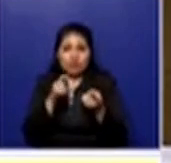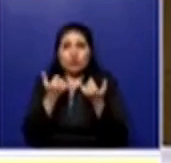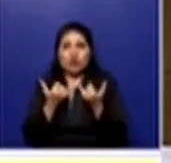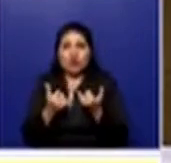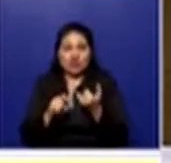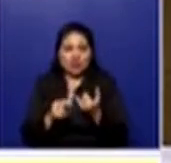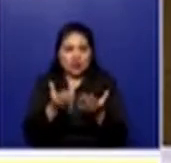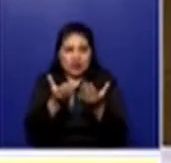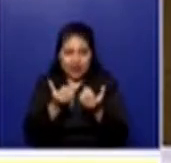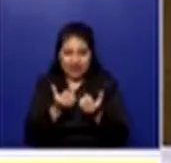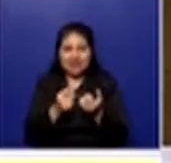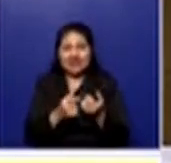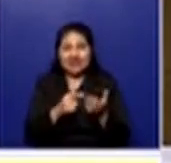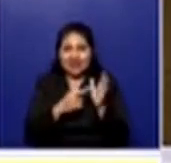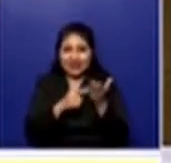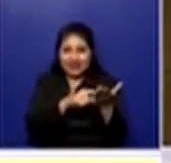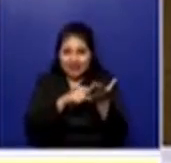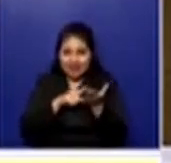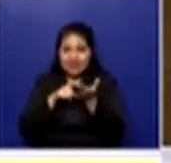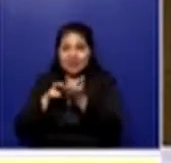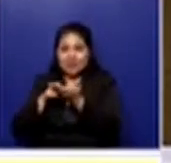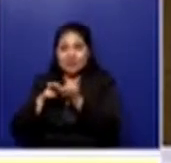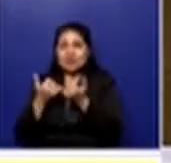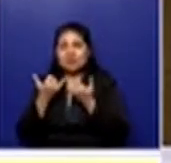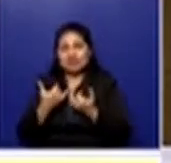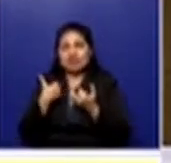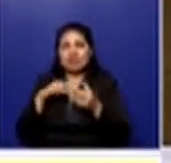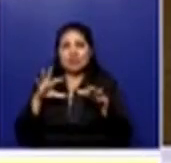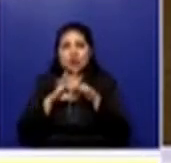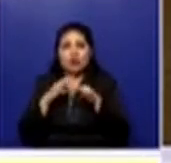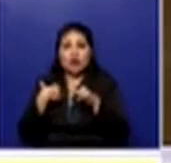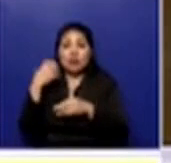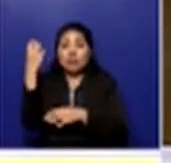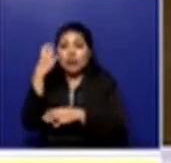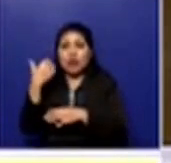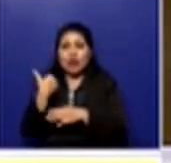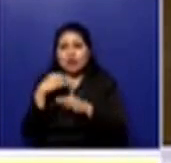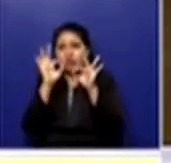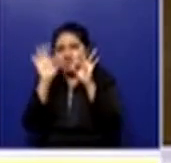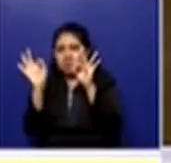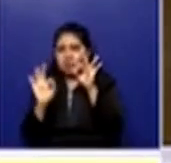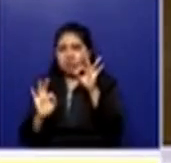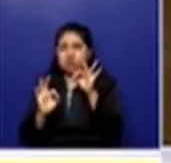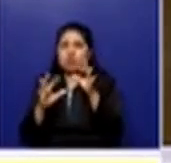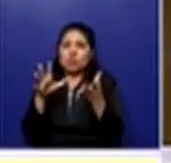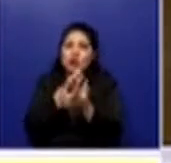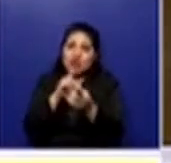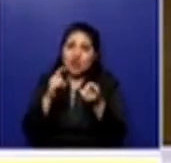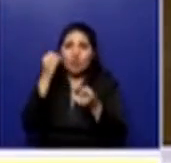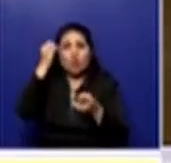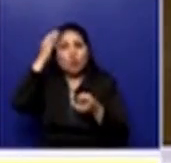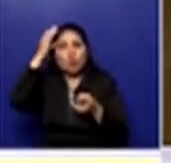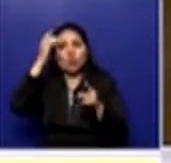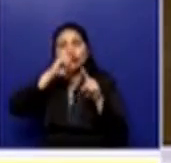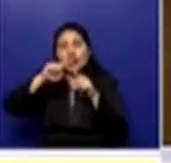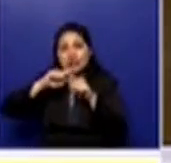สนอของทุกท่านเอาไว้ที่อยากให้เราทำเรื่องของรายการหรือเนื้อหาด้านสื่อวัฒนธรรมสื่อความรู้นะ